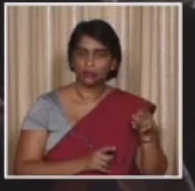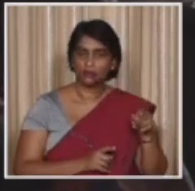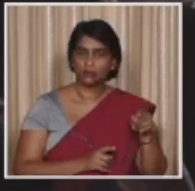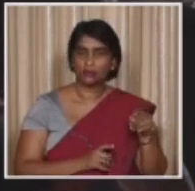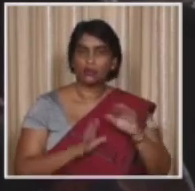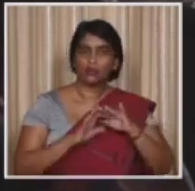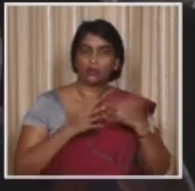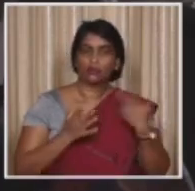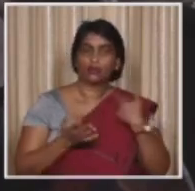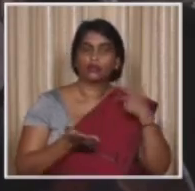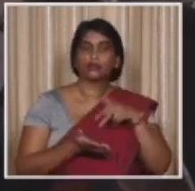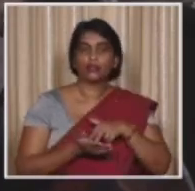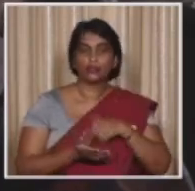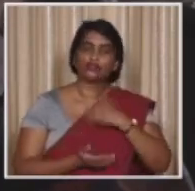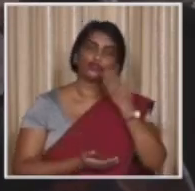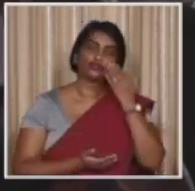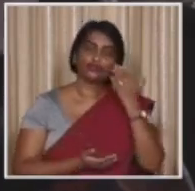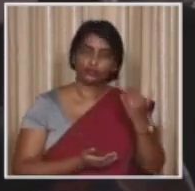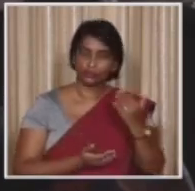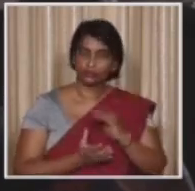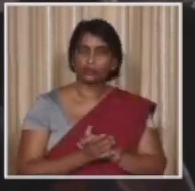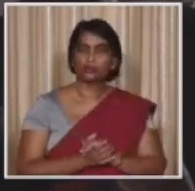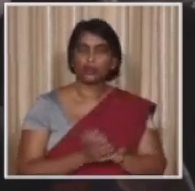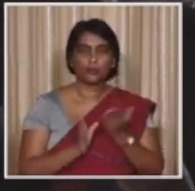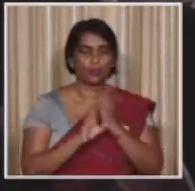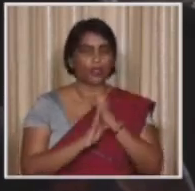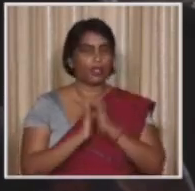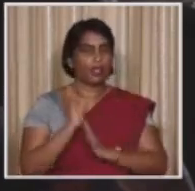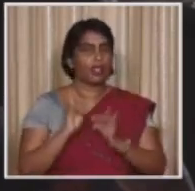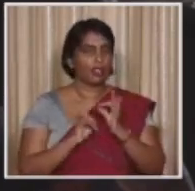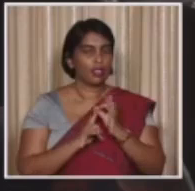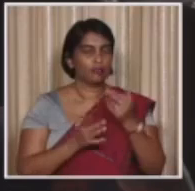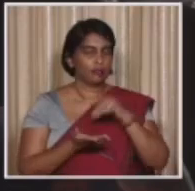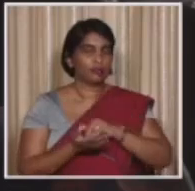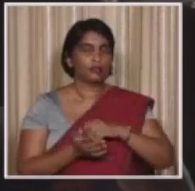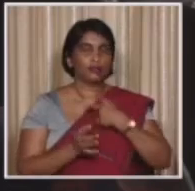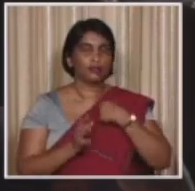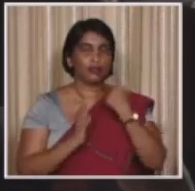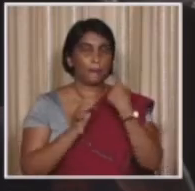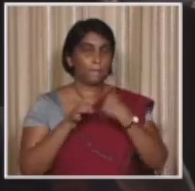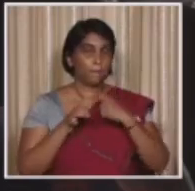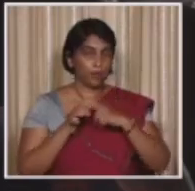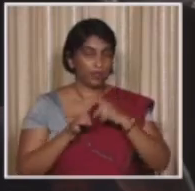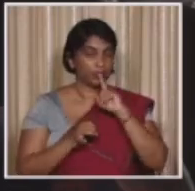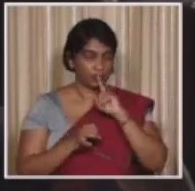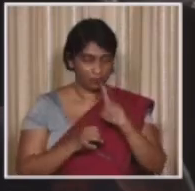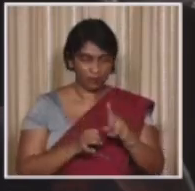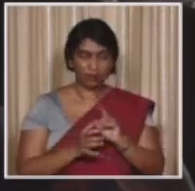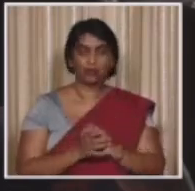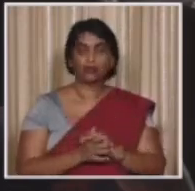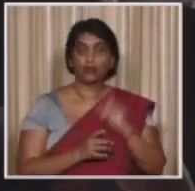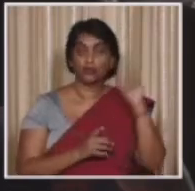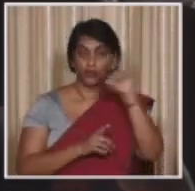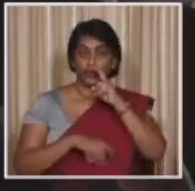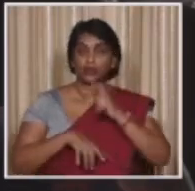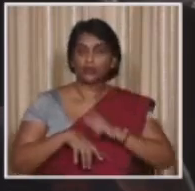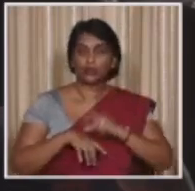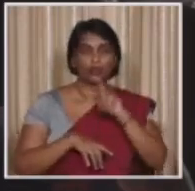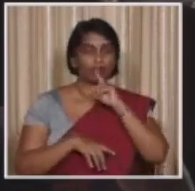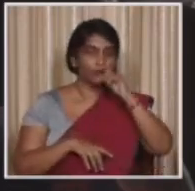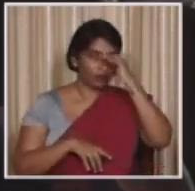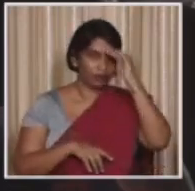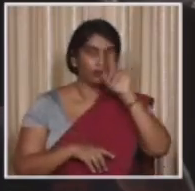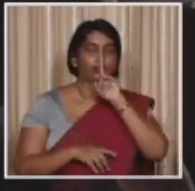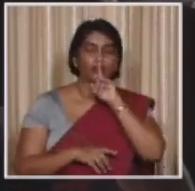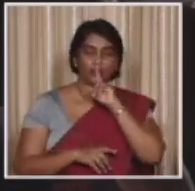කවුරු හරි නැගිට්ටම අපි මේකේ දැක්කා. එදා මන්ත්‍රීවරයෙක් නැගිටලා වරප්‍රසාද ප්‍රශ්නය නොමු කරනකොට පළවෙනි අවස්ථාවේ කතානායකවරයා